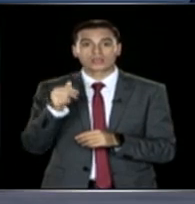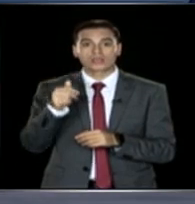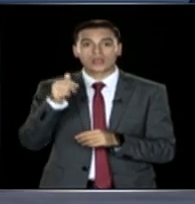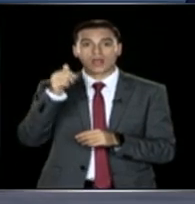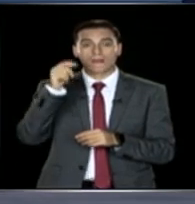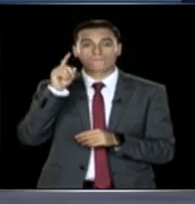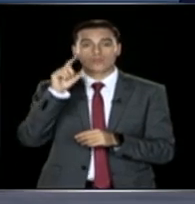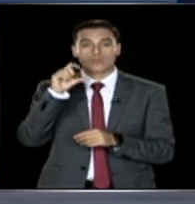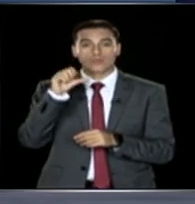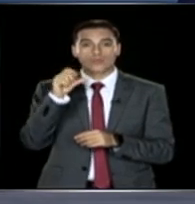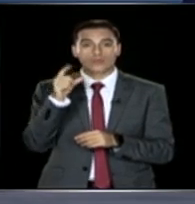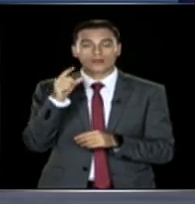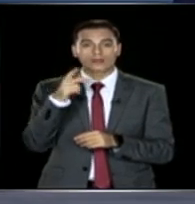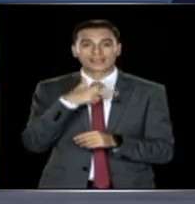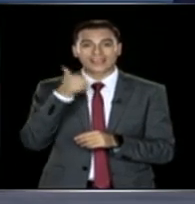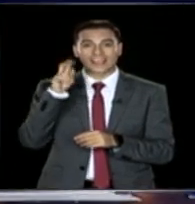احمد مكي.